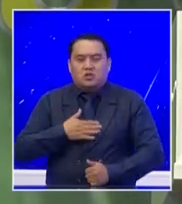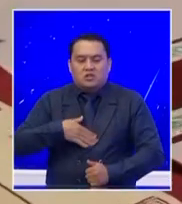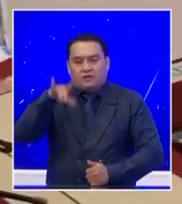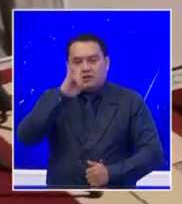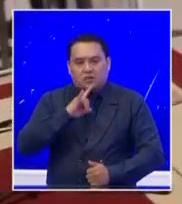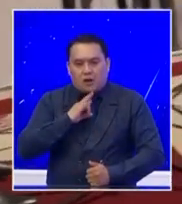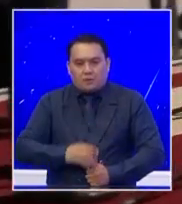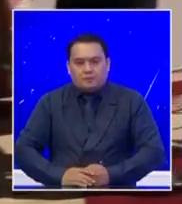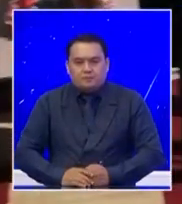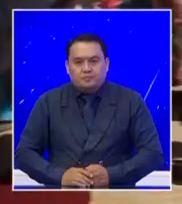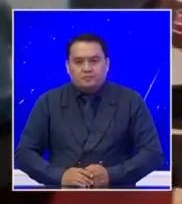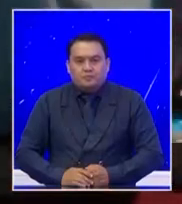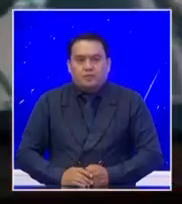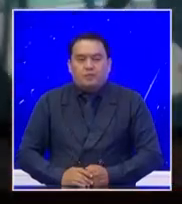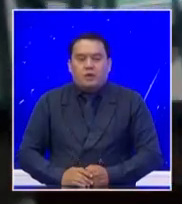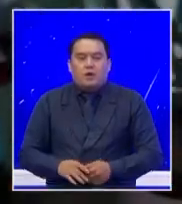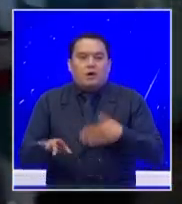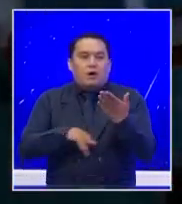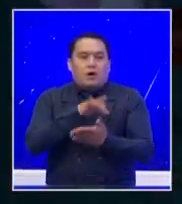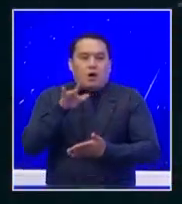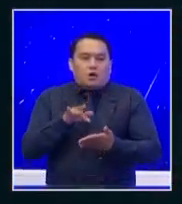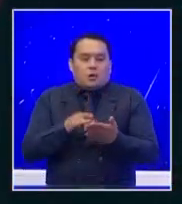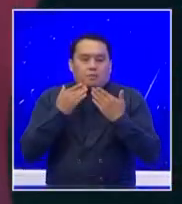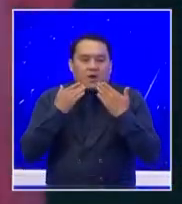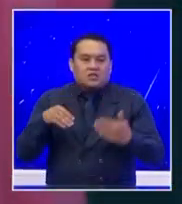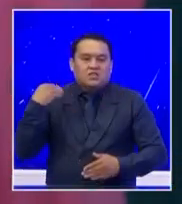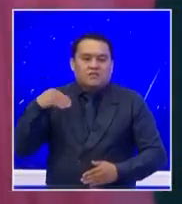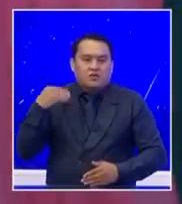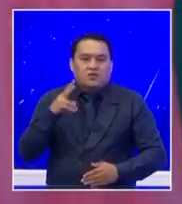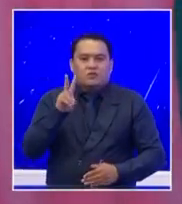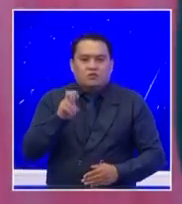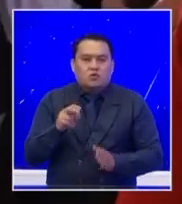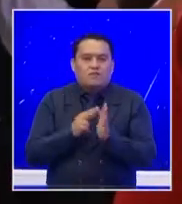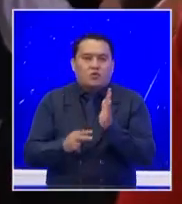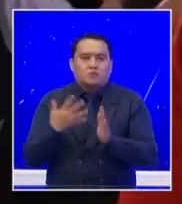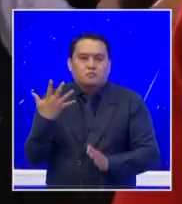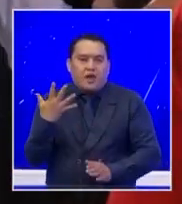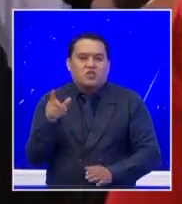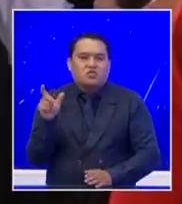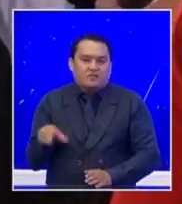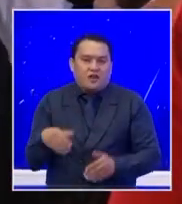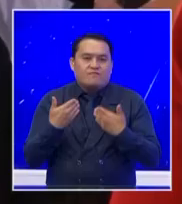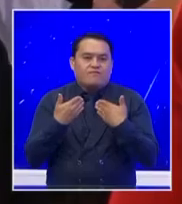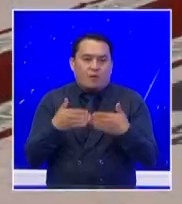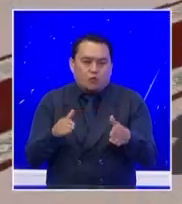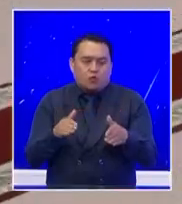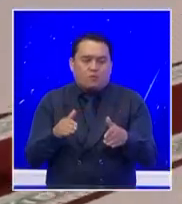страны. В этом году в городе Капшигай последний звонок прозвенел для 285 выпускников. Каждого из них впереди ждет